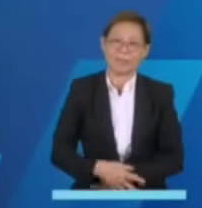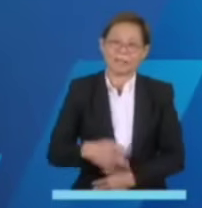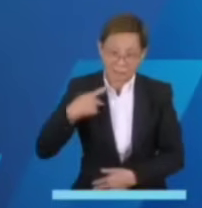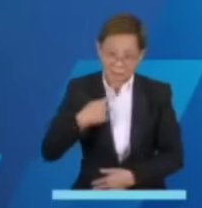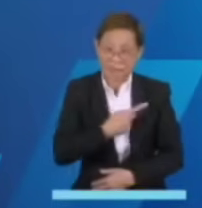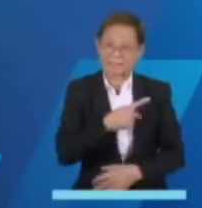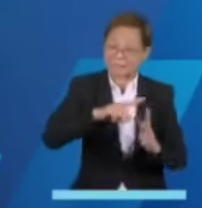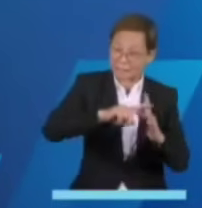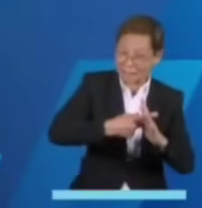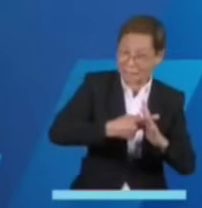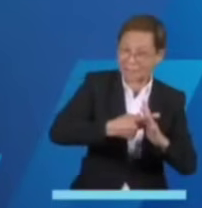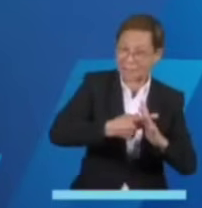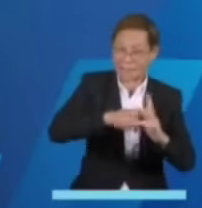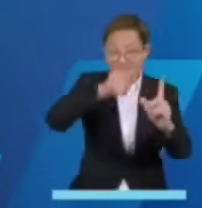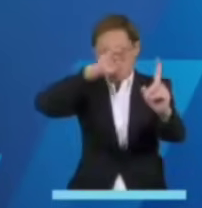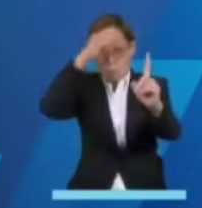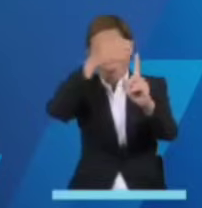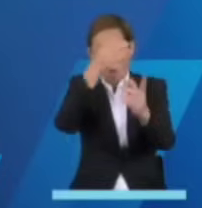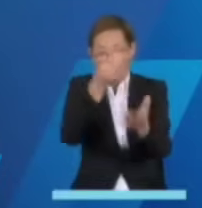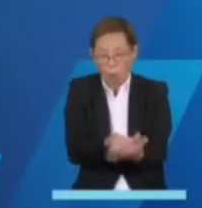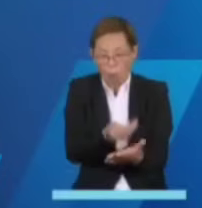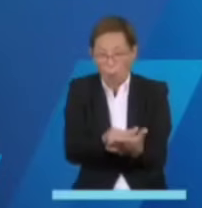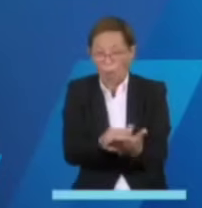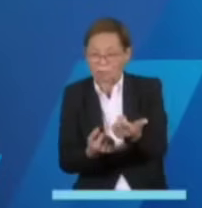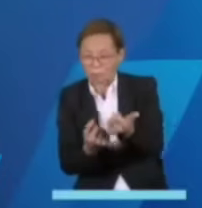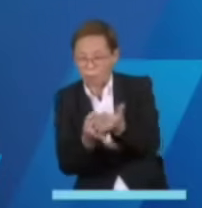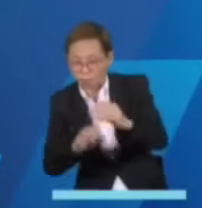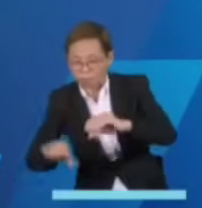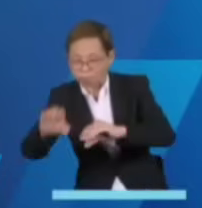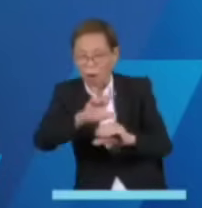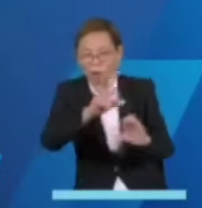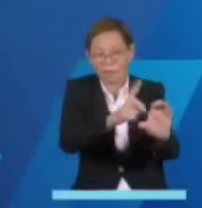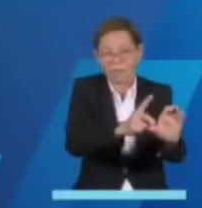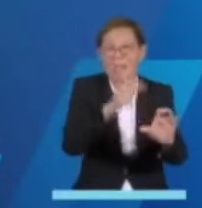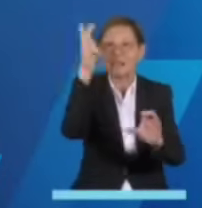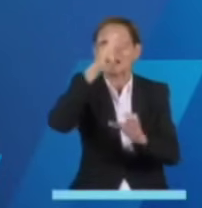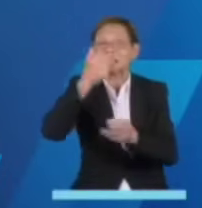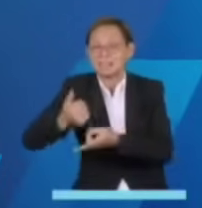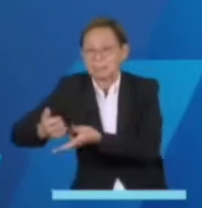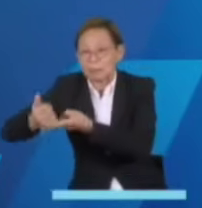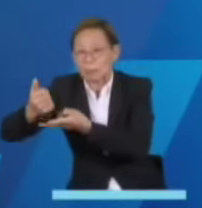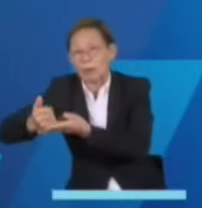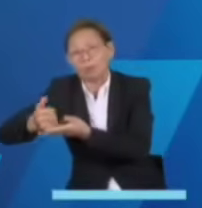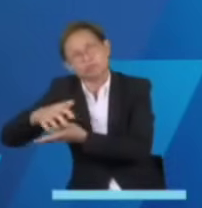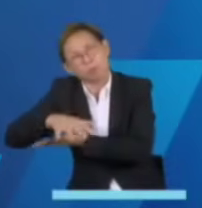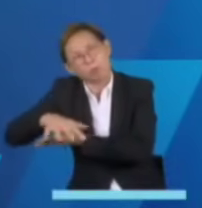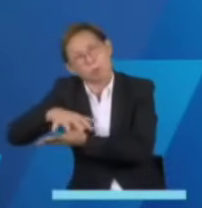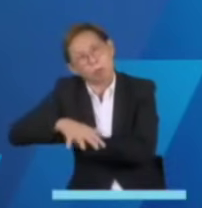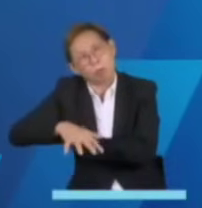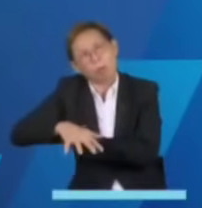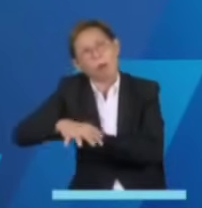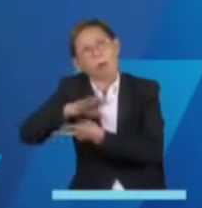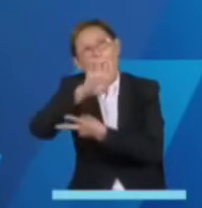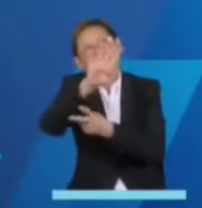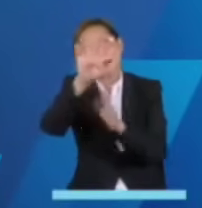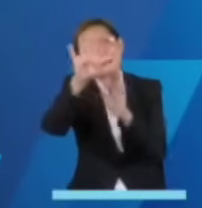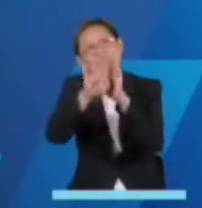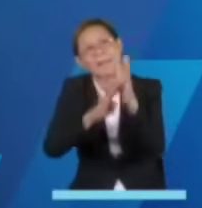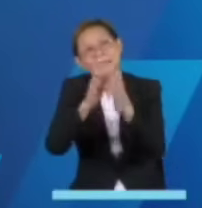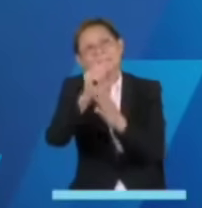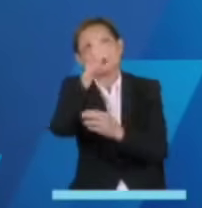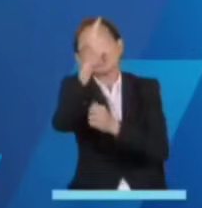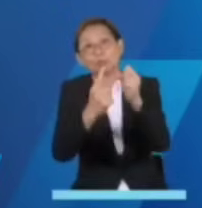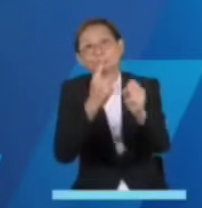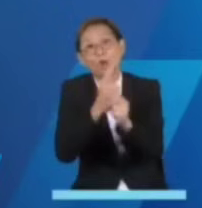sebaik kita laksanakan penyasaran subsidi diesel, penjimatan kepada kerajaan secara kasar 4 bilion